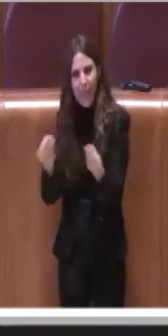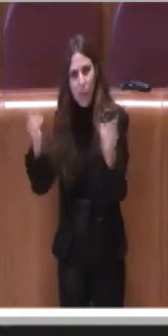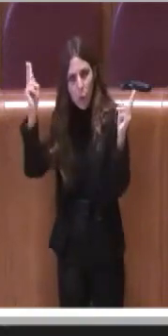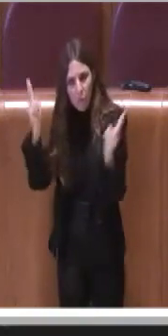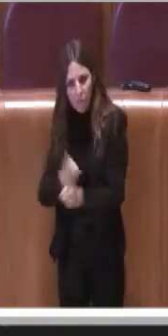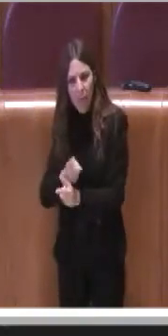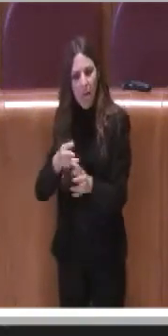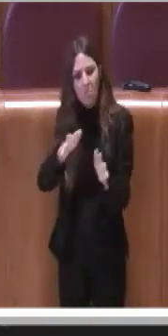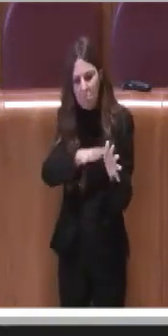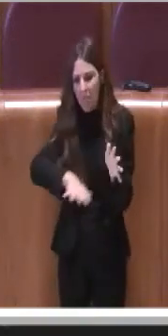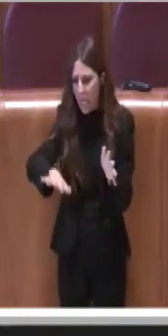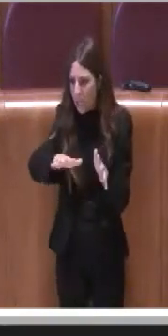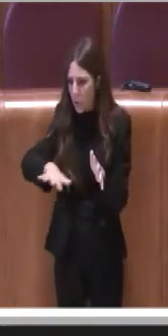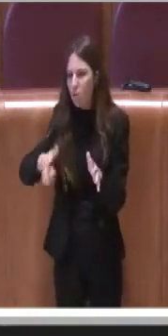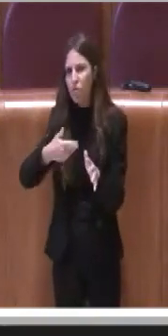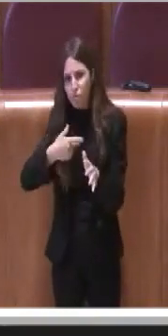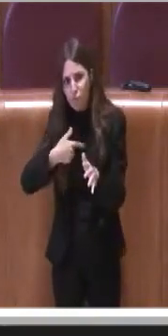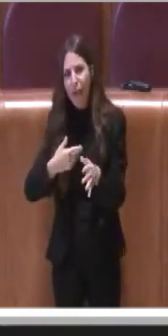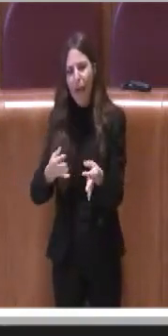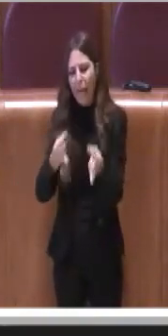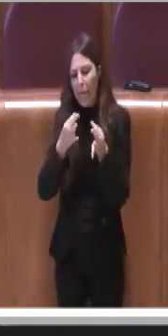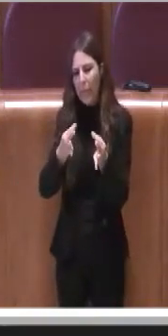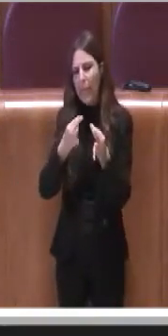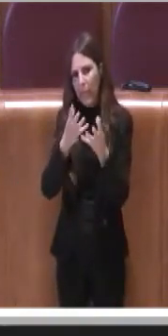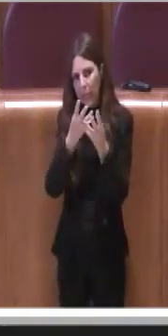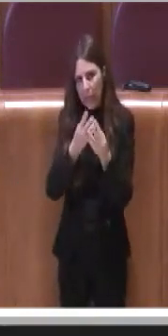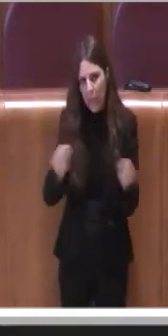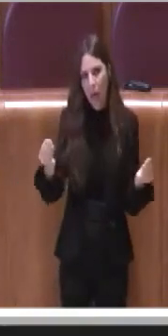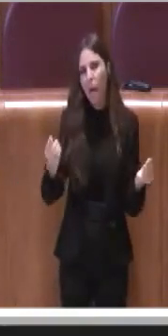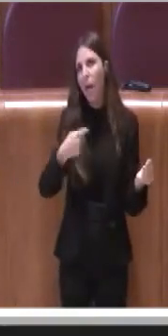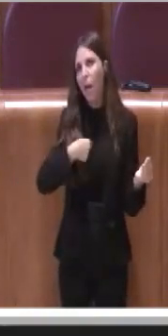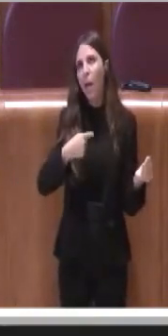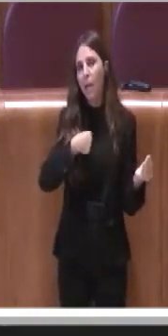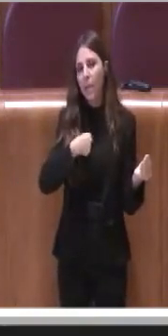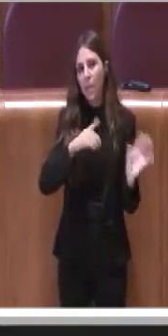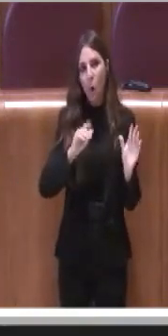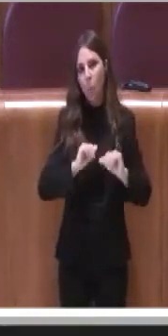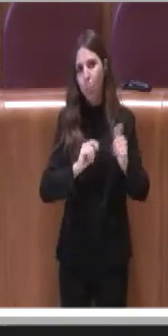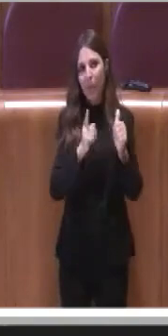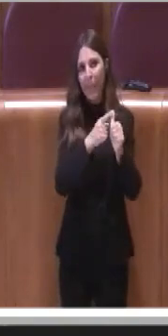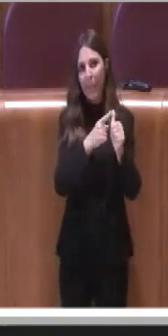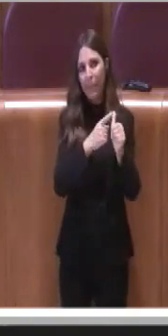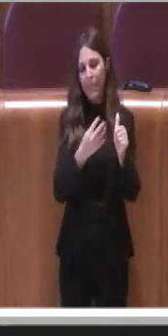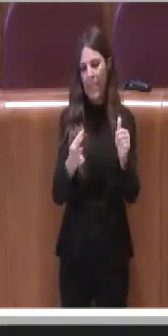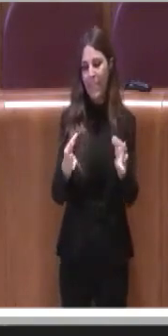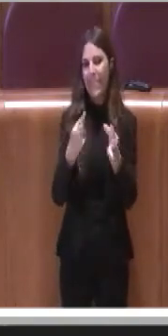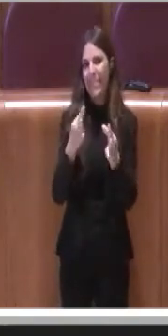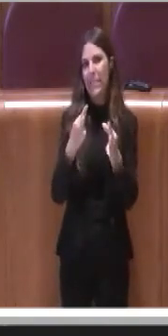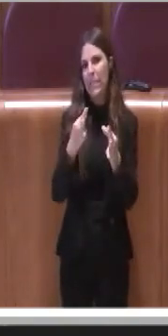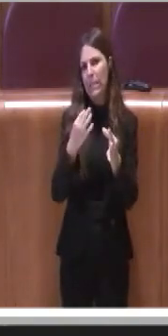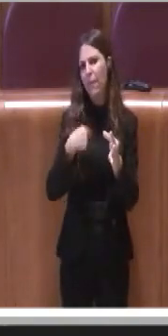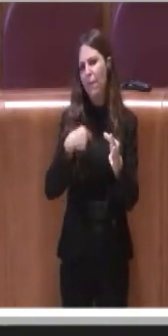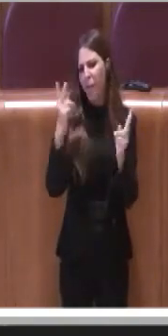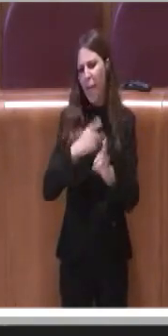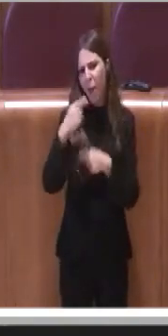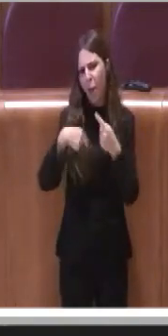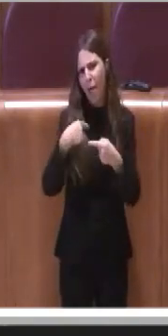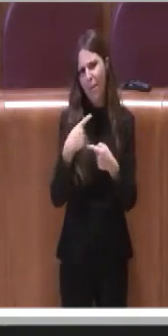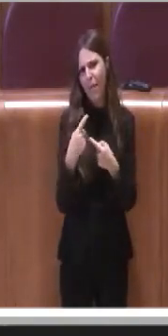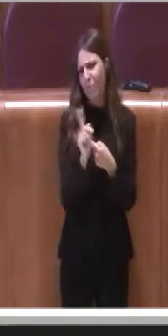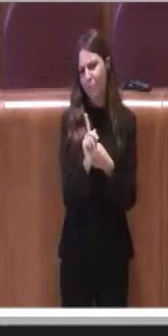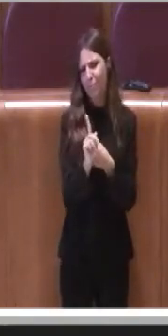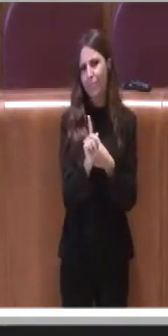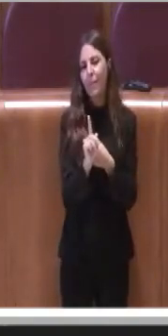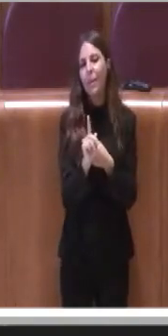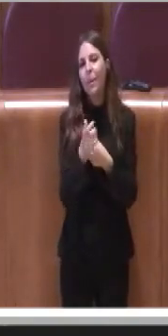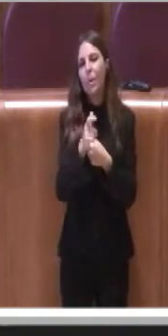si prendono anche molte critiche. Io sono stata oggetto e non mi lamento, perché chiaramente quando si porta